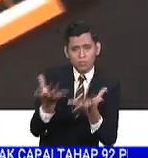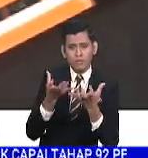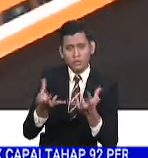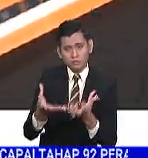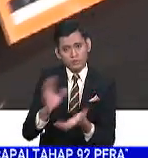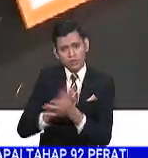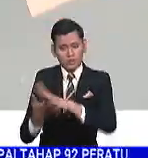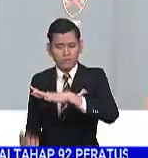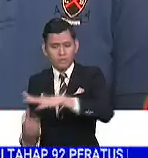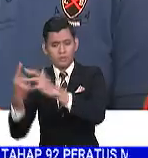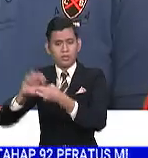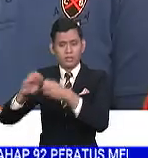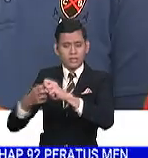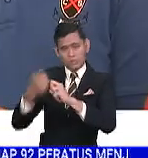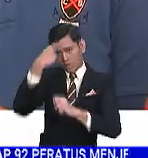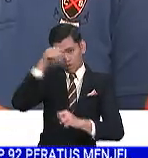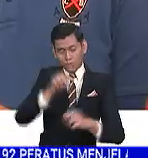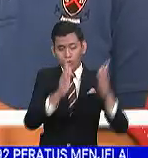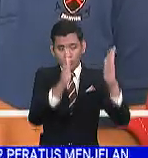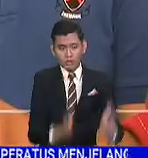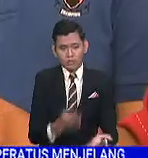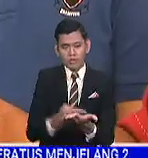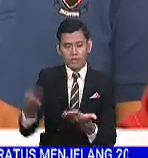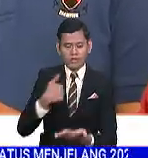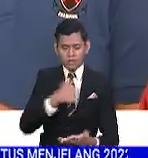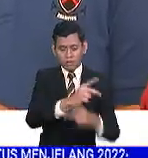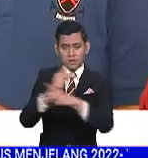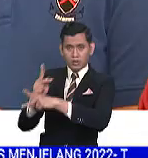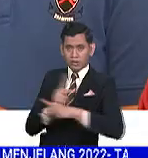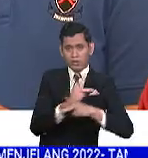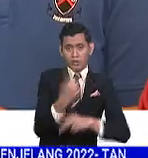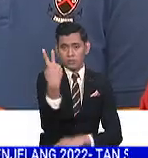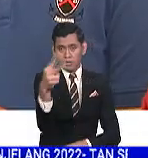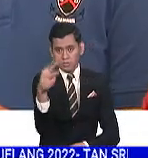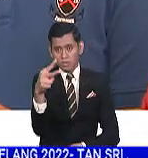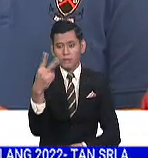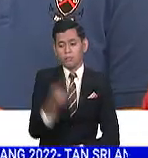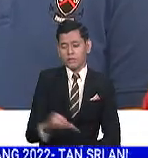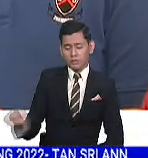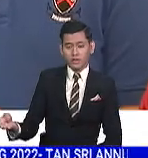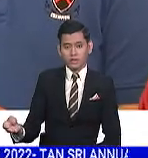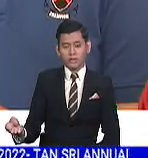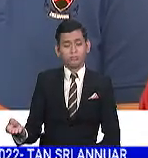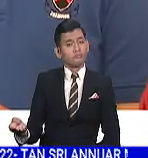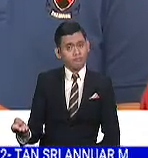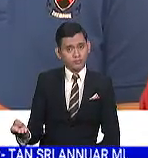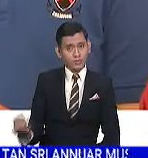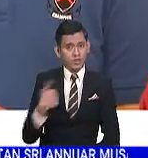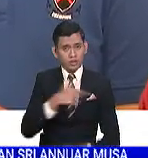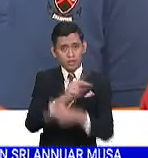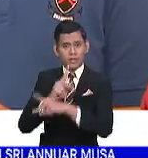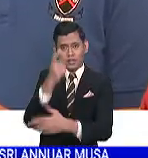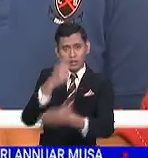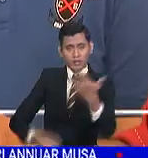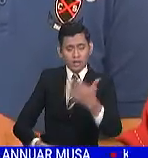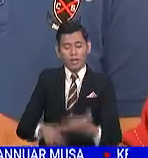pengguna. Yang ini kita kawal harga bagi 12 item ataupun 12 jenis barangan, termasuk ayam